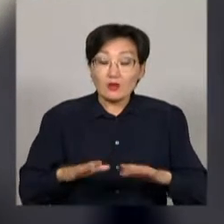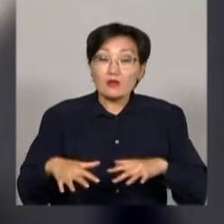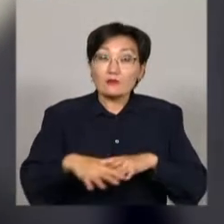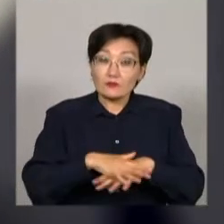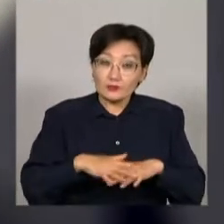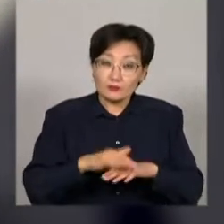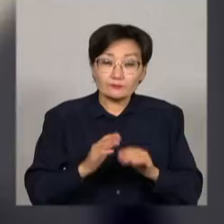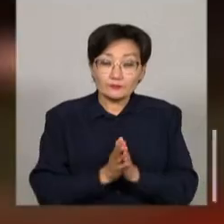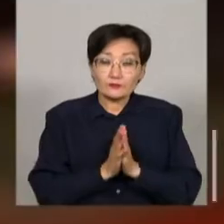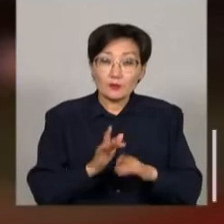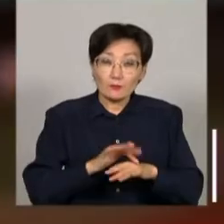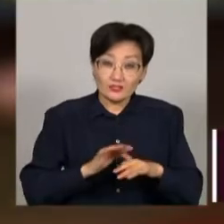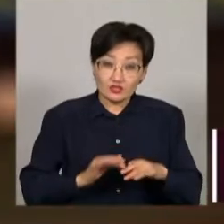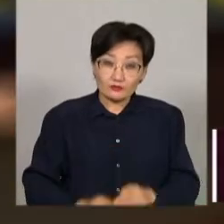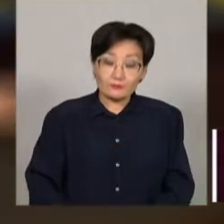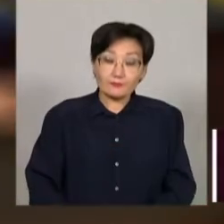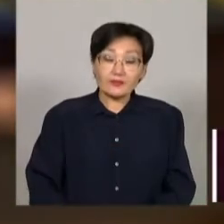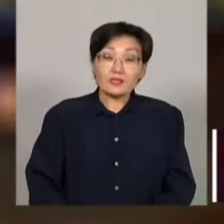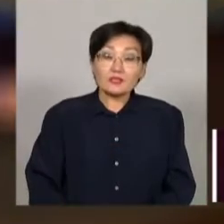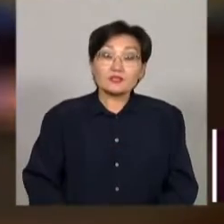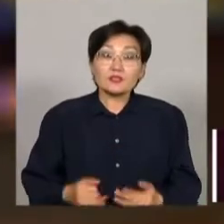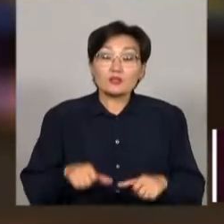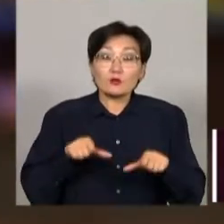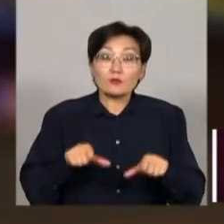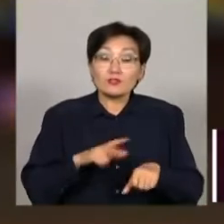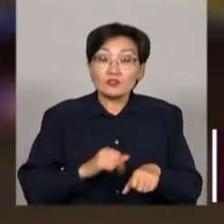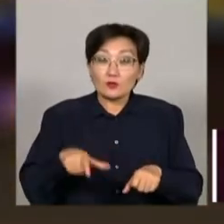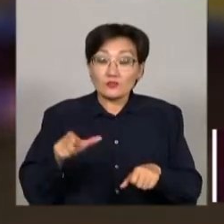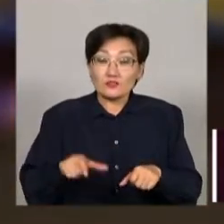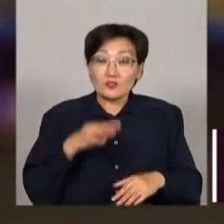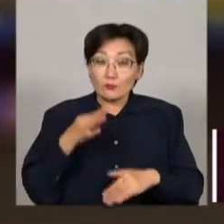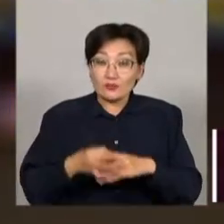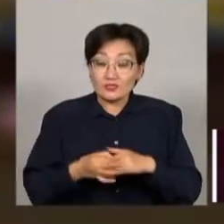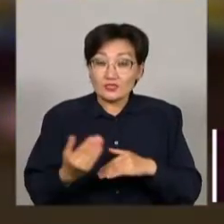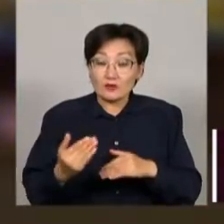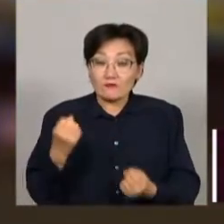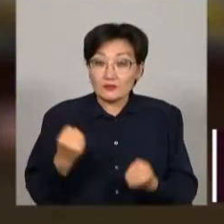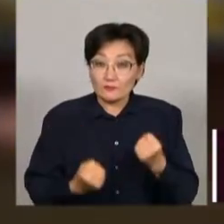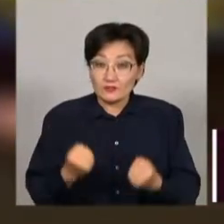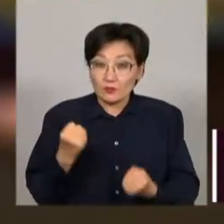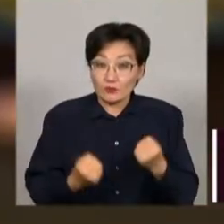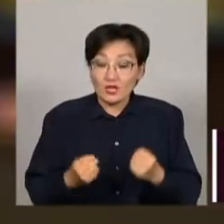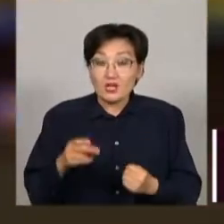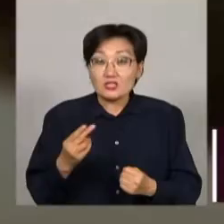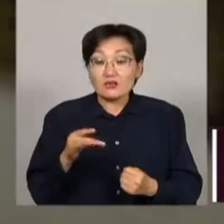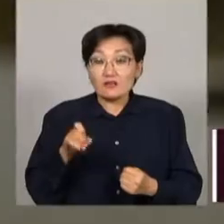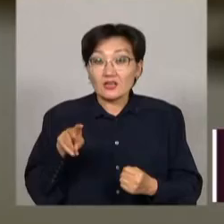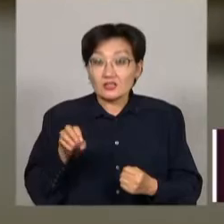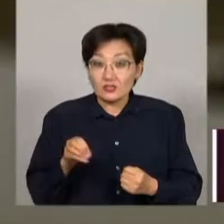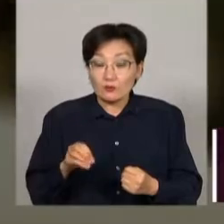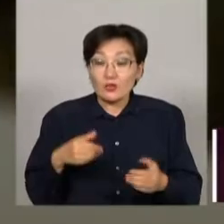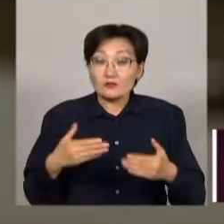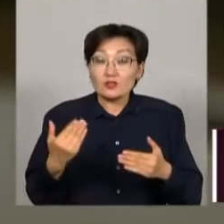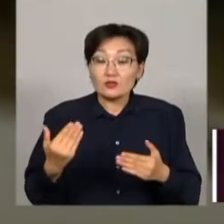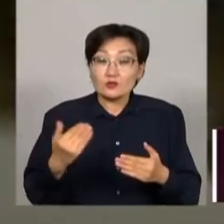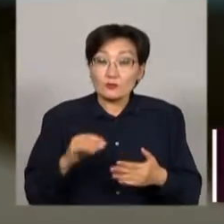общественности просим прощения. Вместе с тем, правоохранители привлекли к ответственности и водителя автомашины «Шевроле Nexia». В отношении